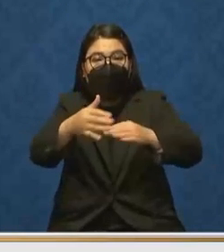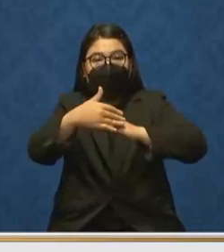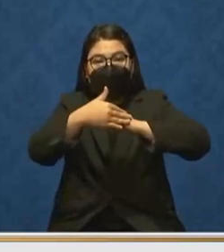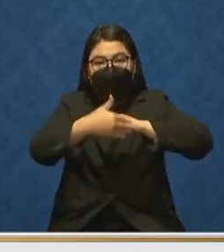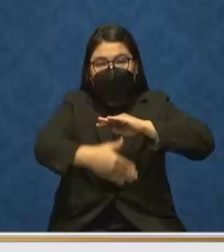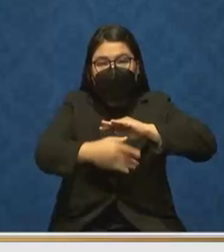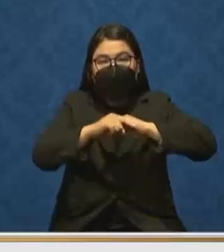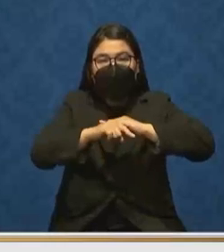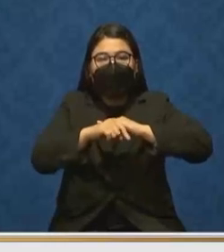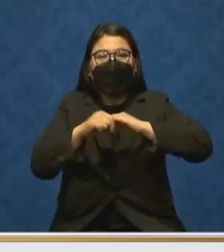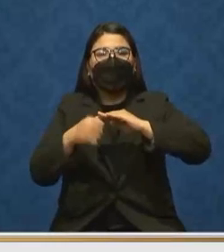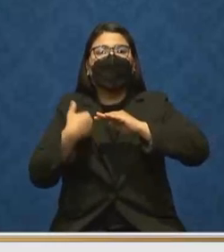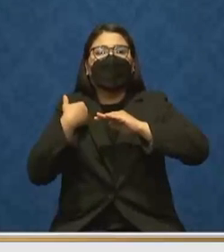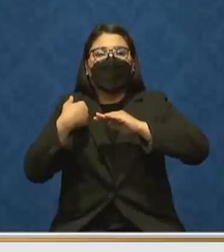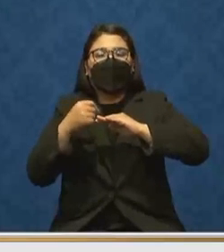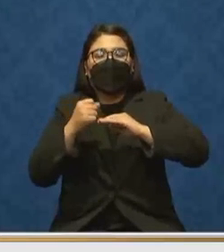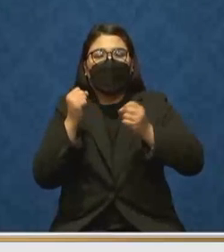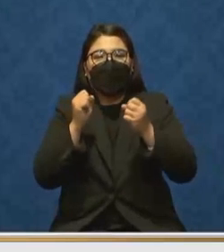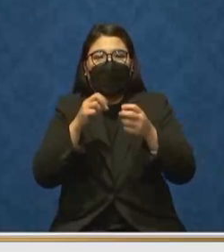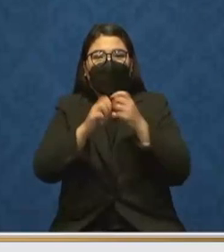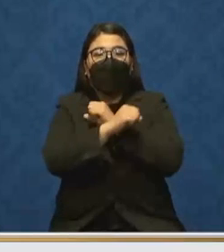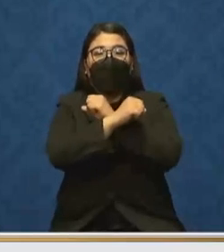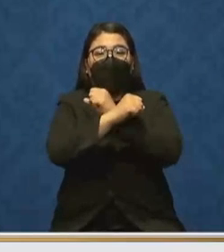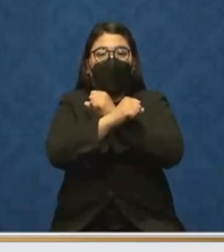ศไม่น้อยกว่า